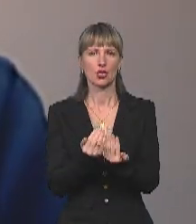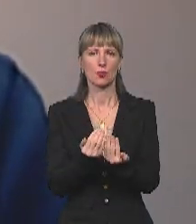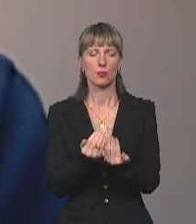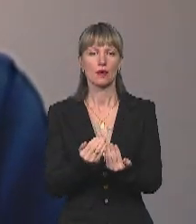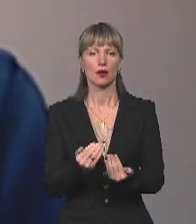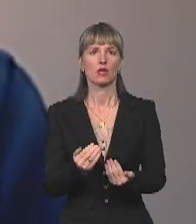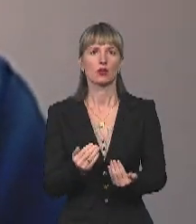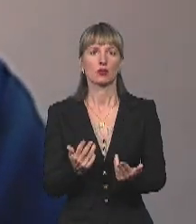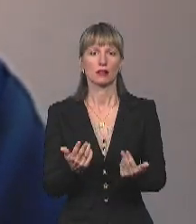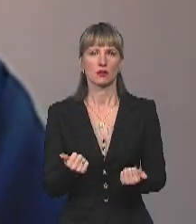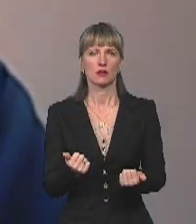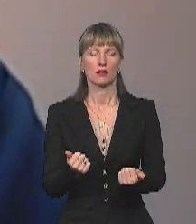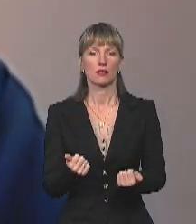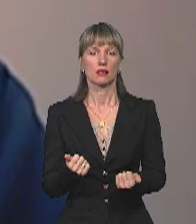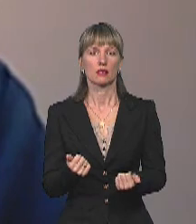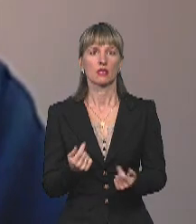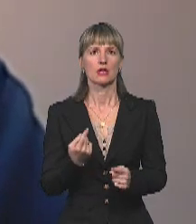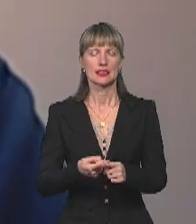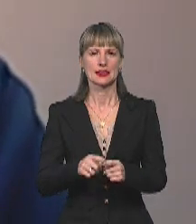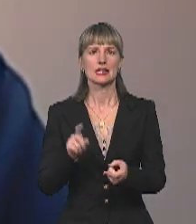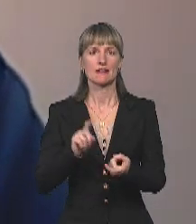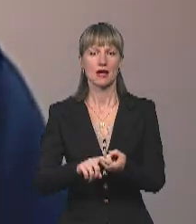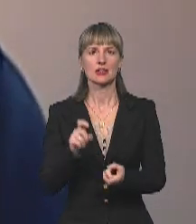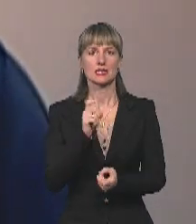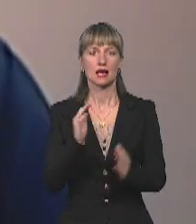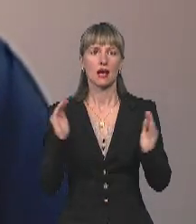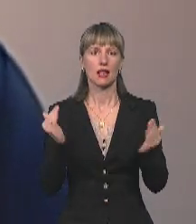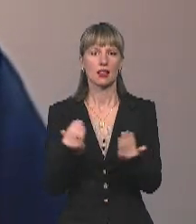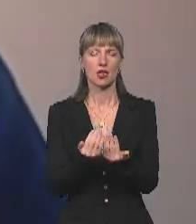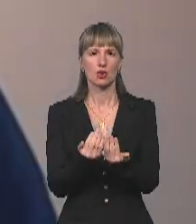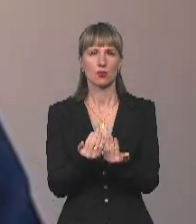Ну, звісно, річ з карантином, тому що